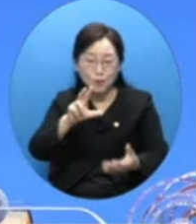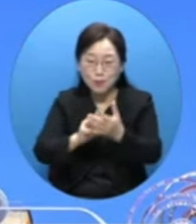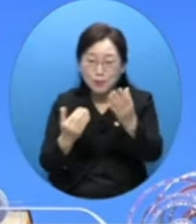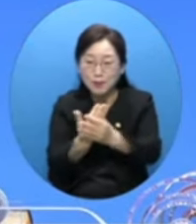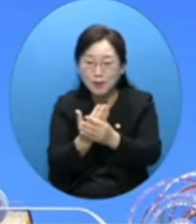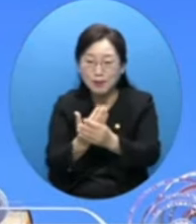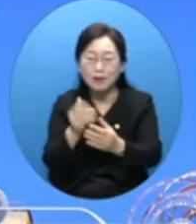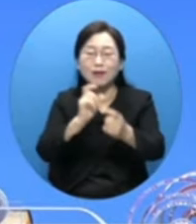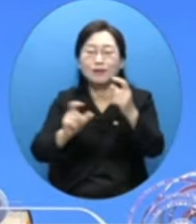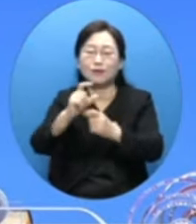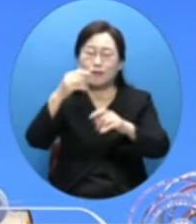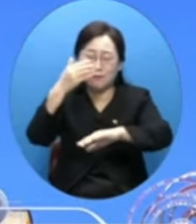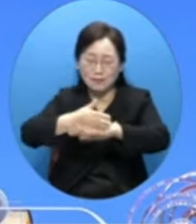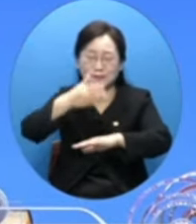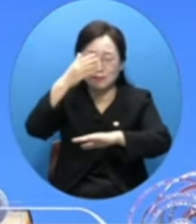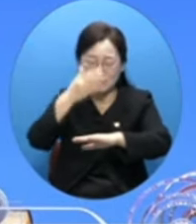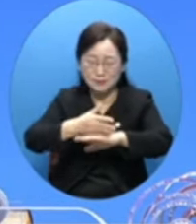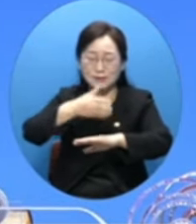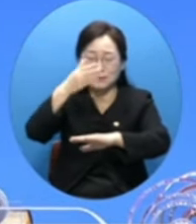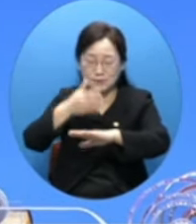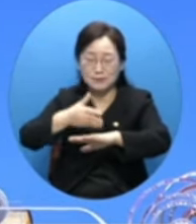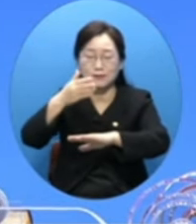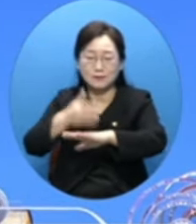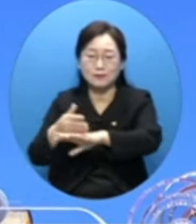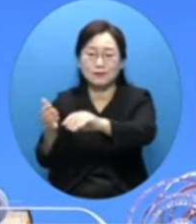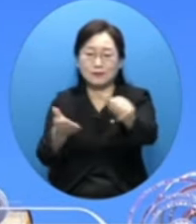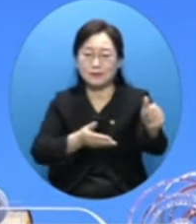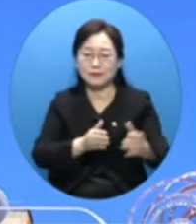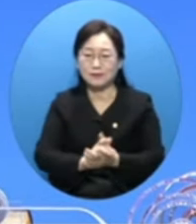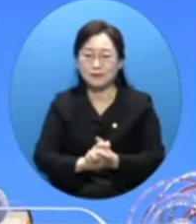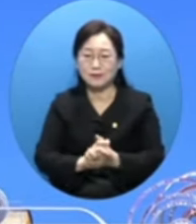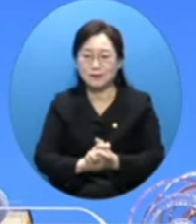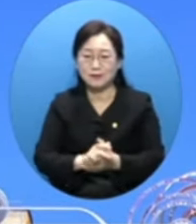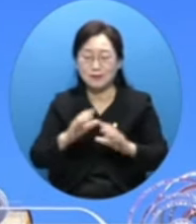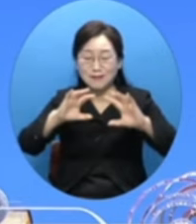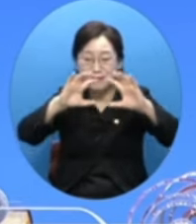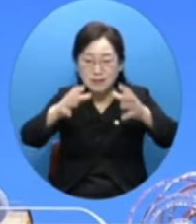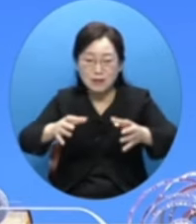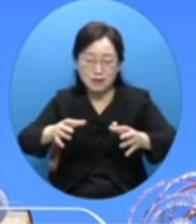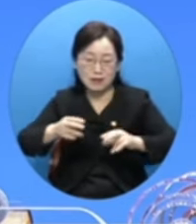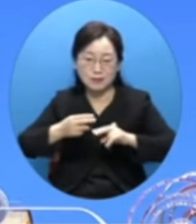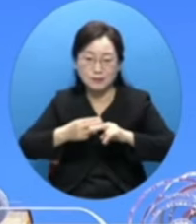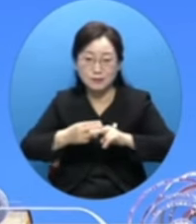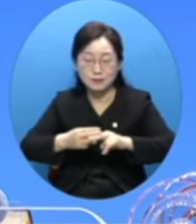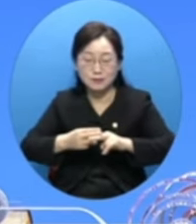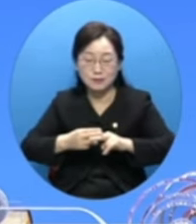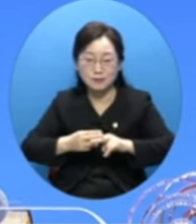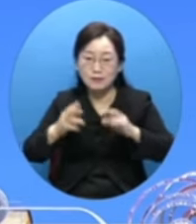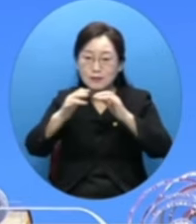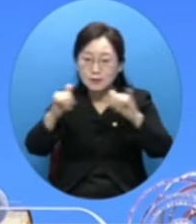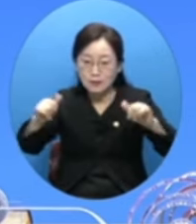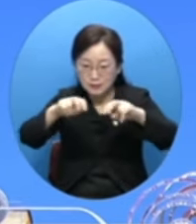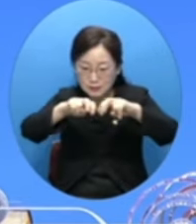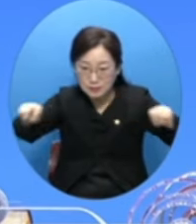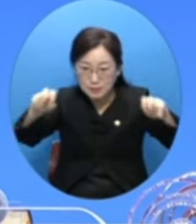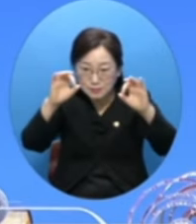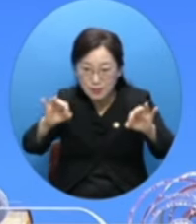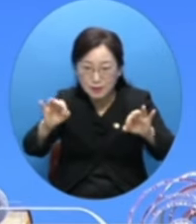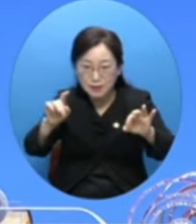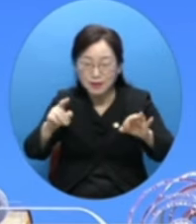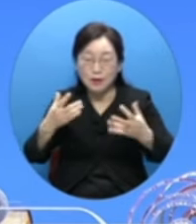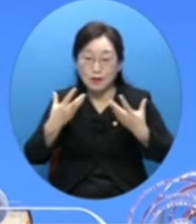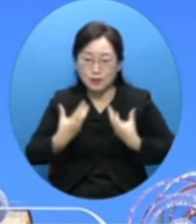많을수록 감사하고 또 감사하고 또 감사하시길 바랍니다. 세계를 움직여 나가는 모든 사람들은 절망의 상황